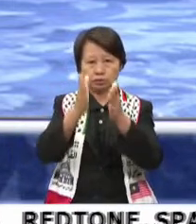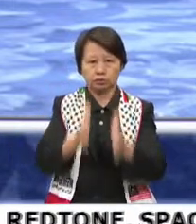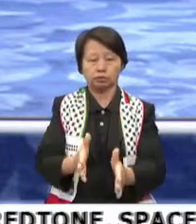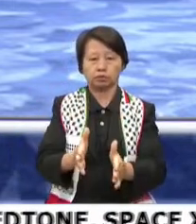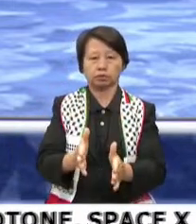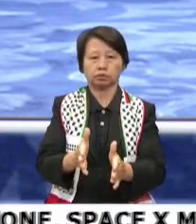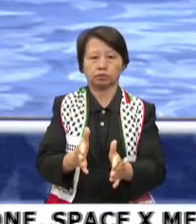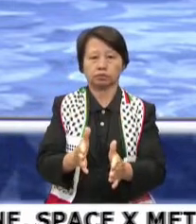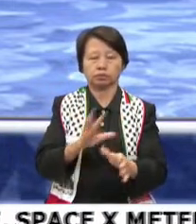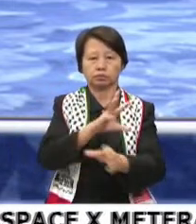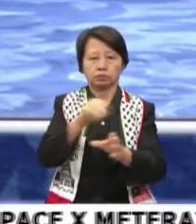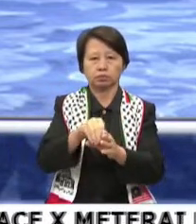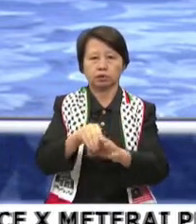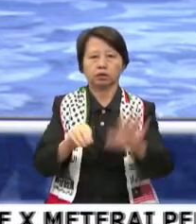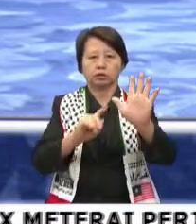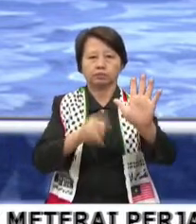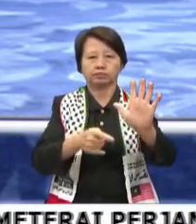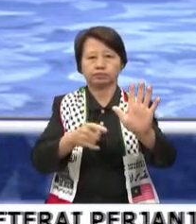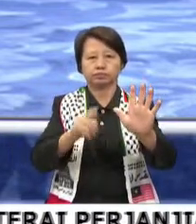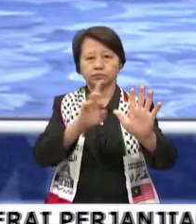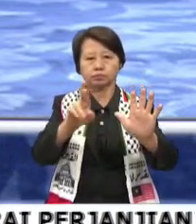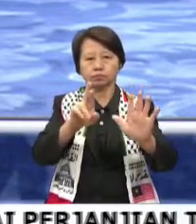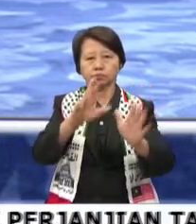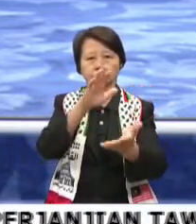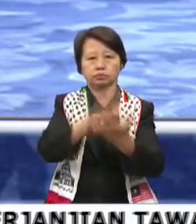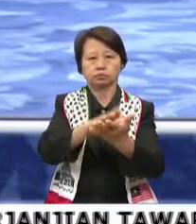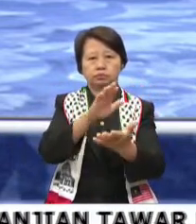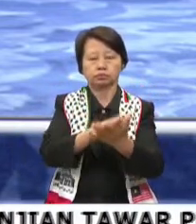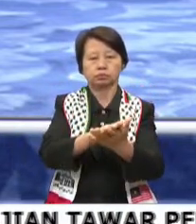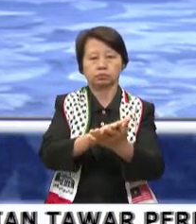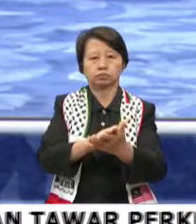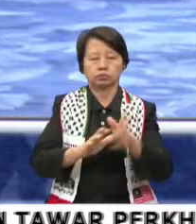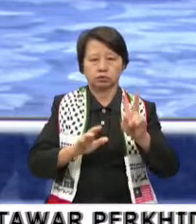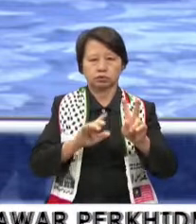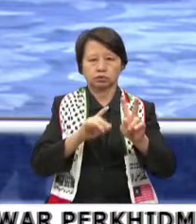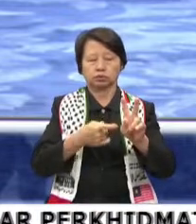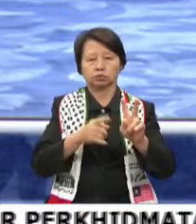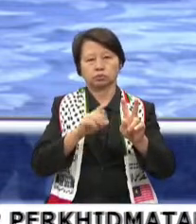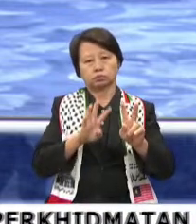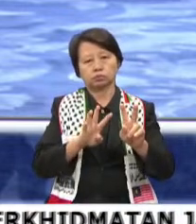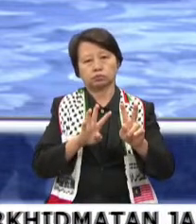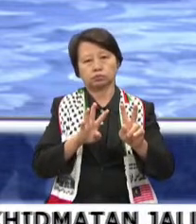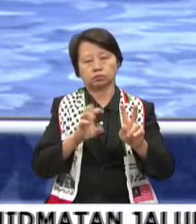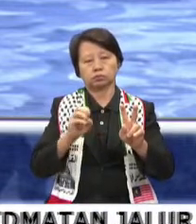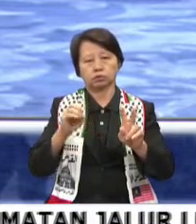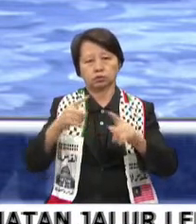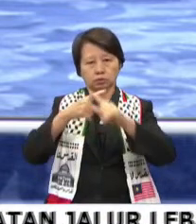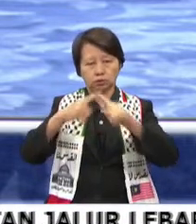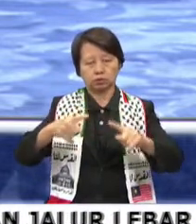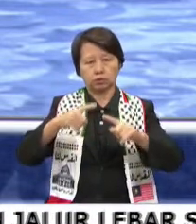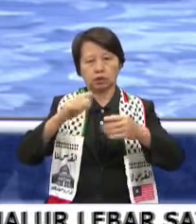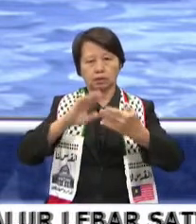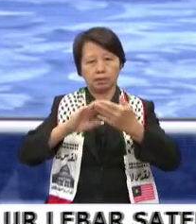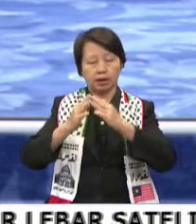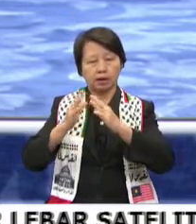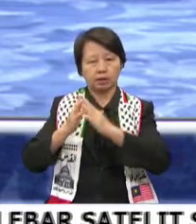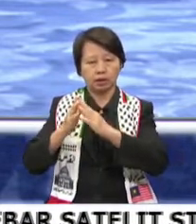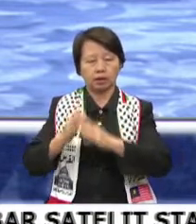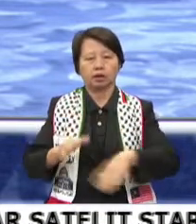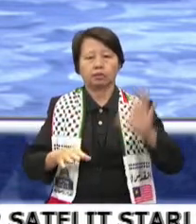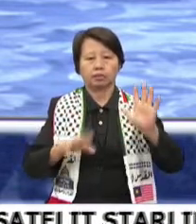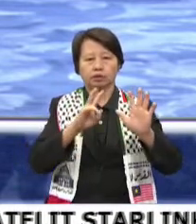mangsa melibatkan 5000 lebih sekolah 2400 dewan Balai Raya